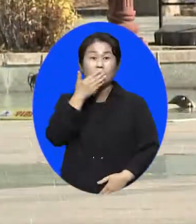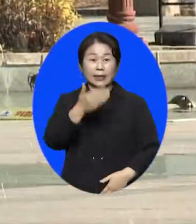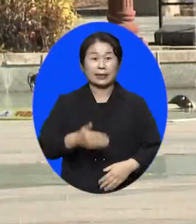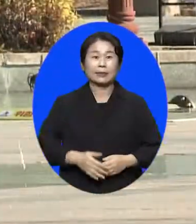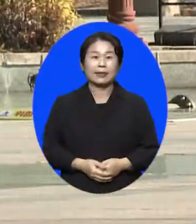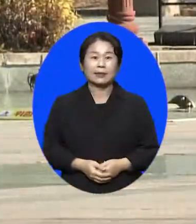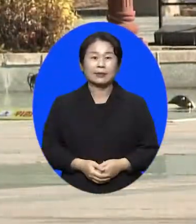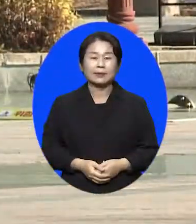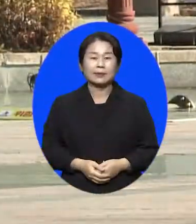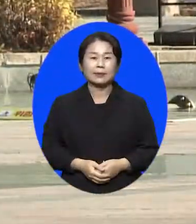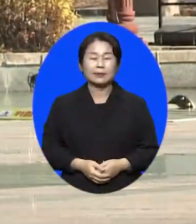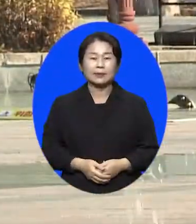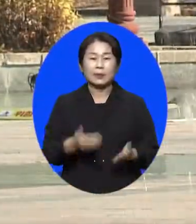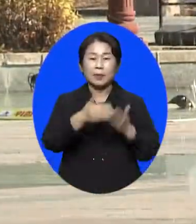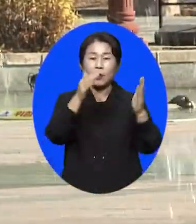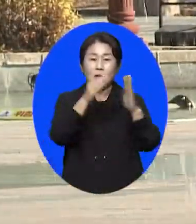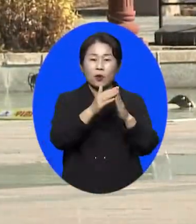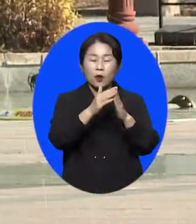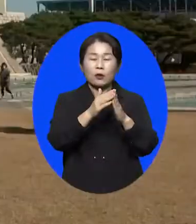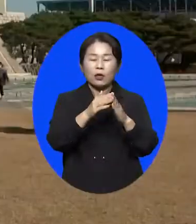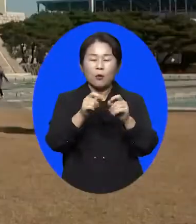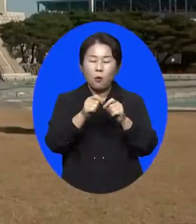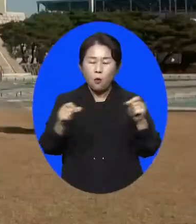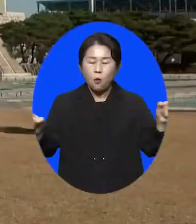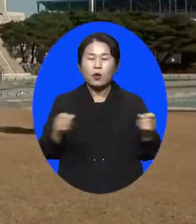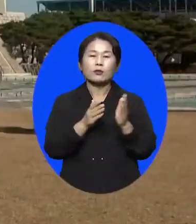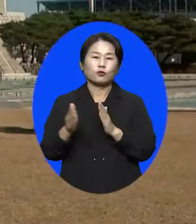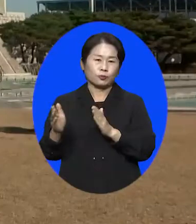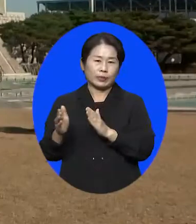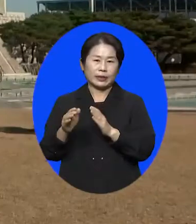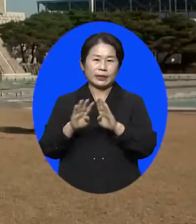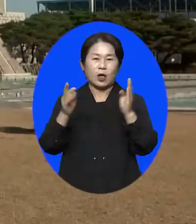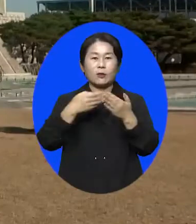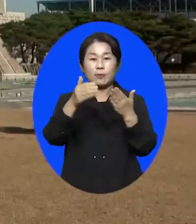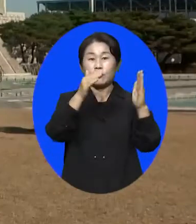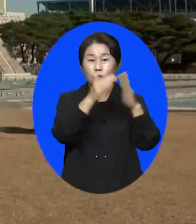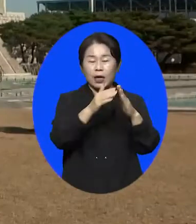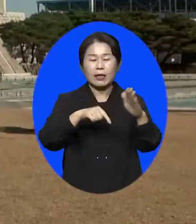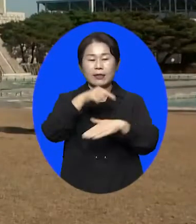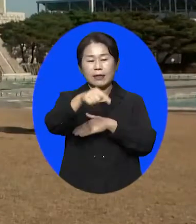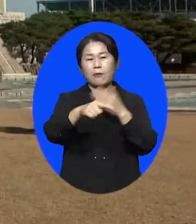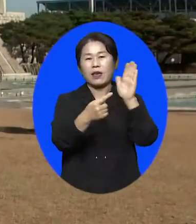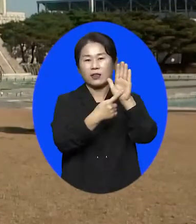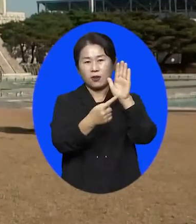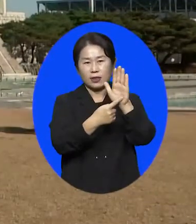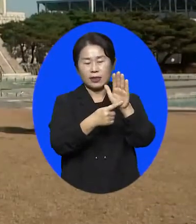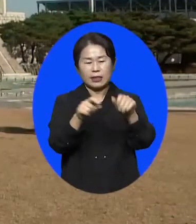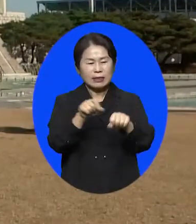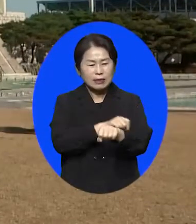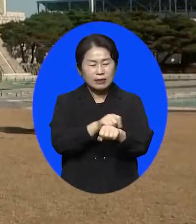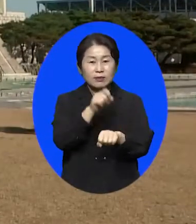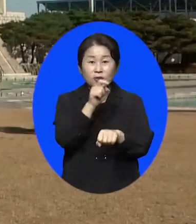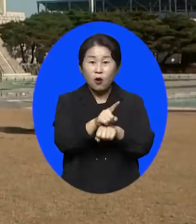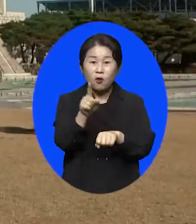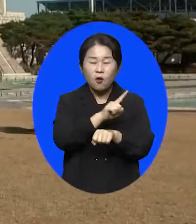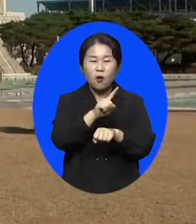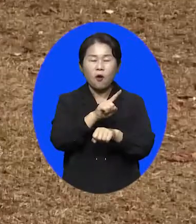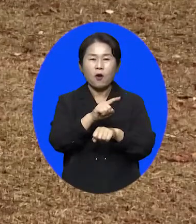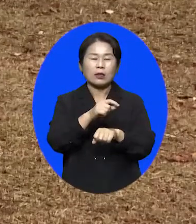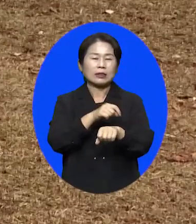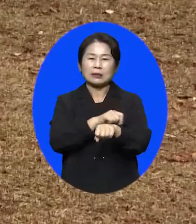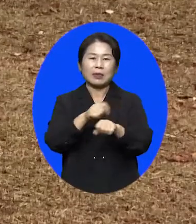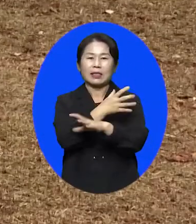있습니다 시립 미술관의 오랜 프로젝트인 열린 미술관 은 야외 전시 특성상 별도의 예약 없이